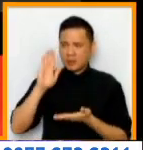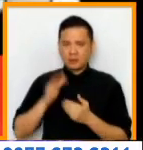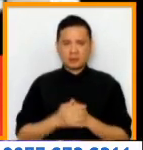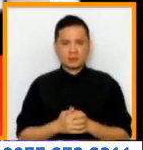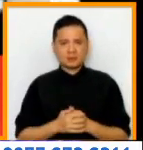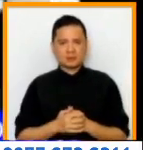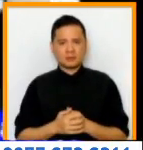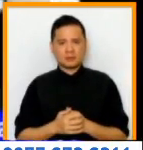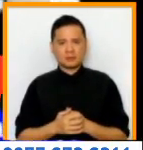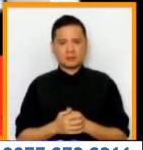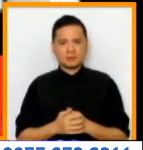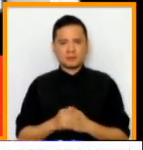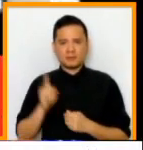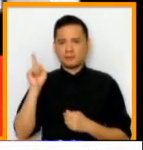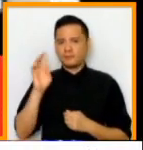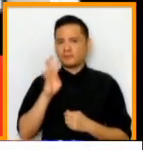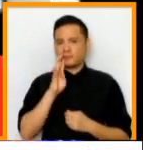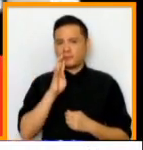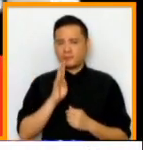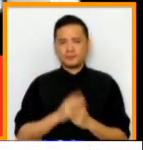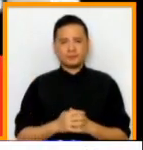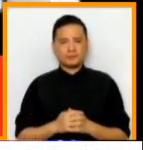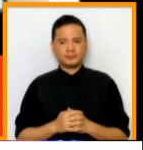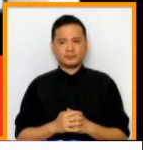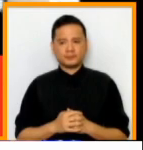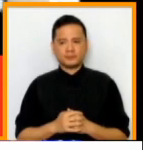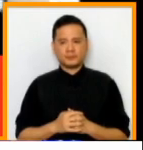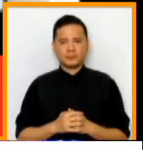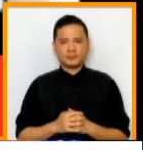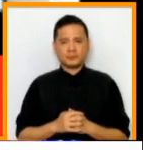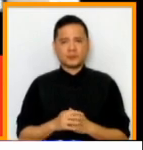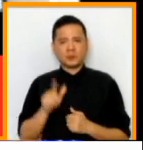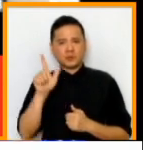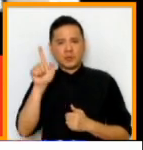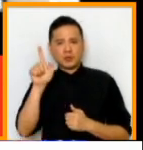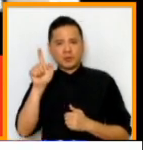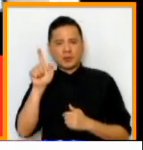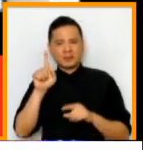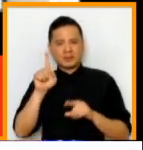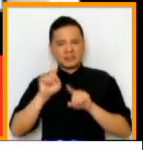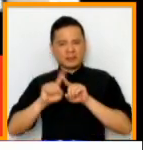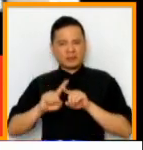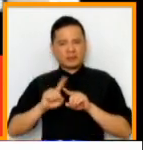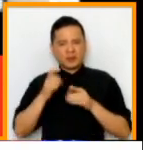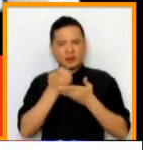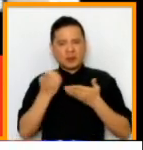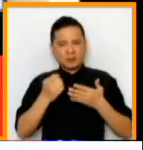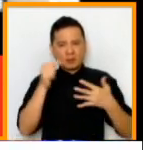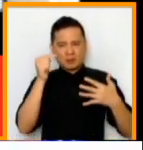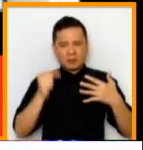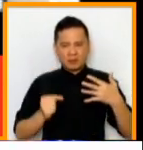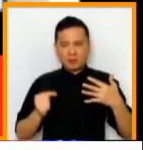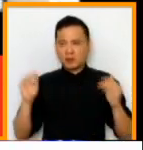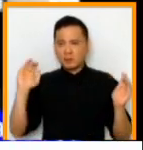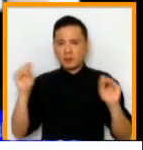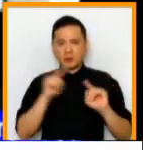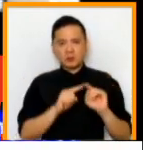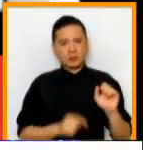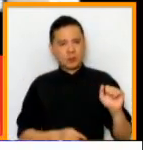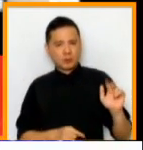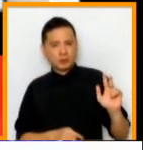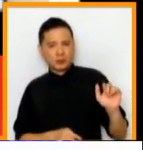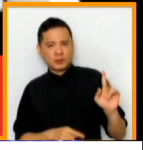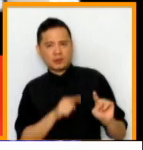Yung 21 pieces of equipment against 30, alam niyo yung diferensya lang, nasa mga 35,000 lang